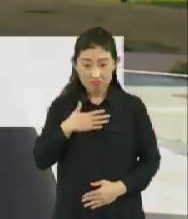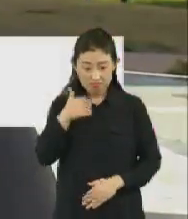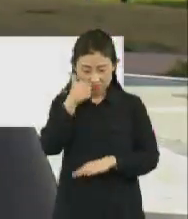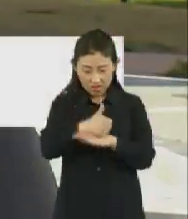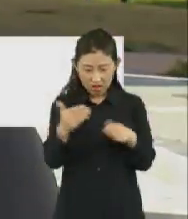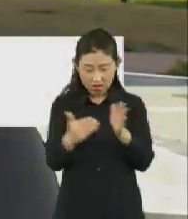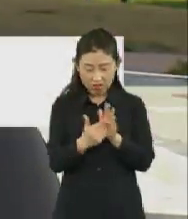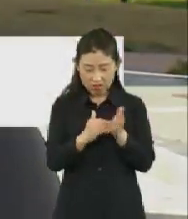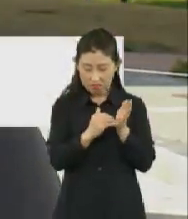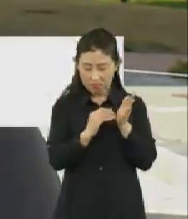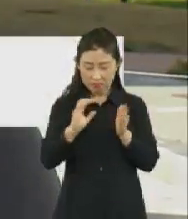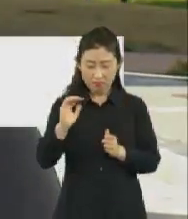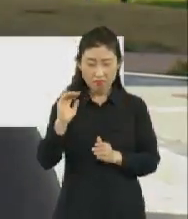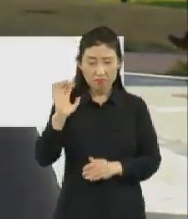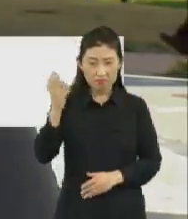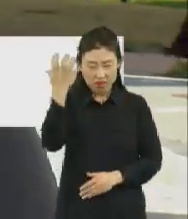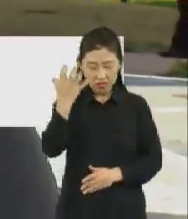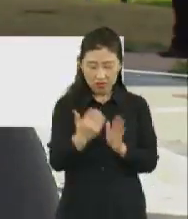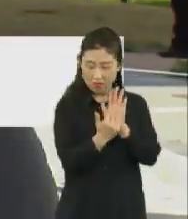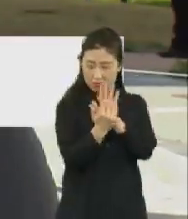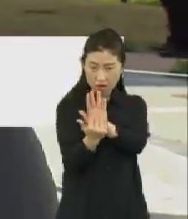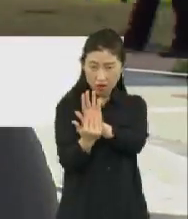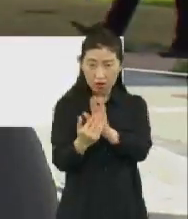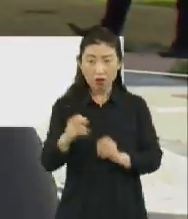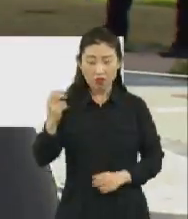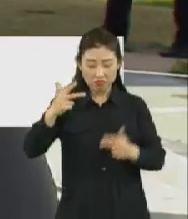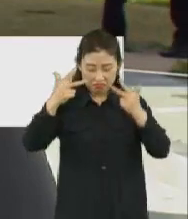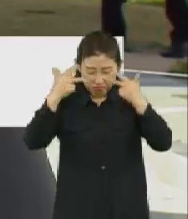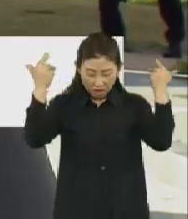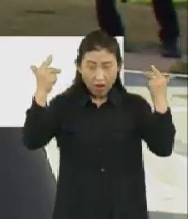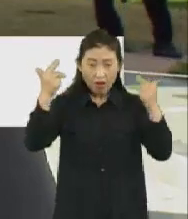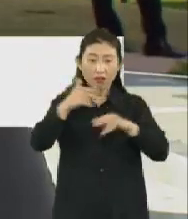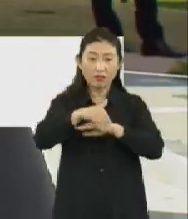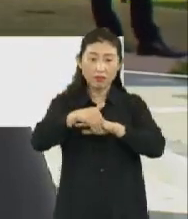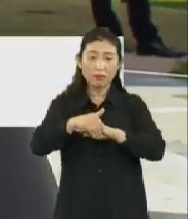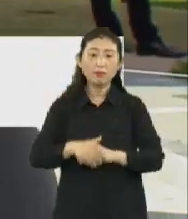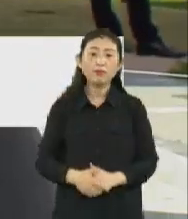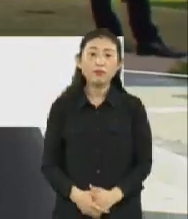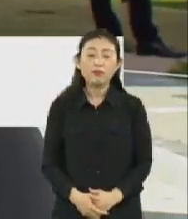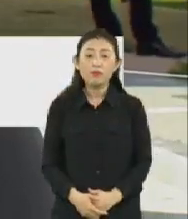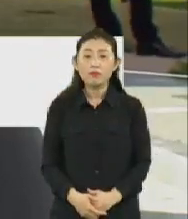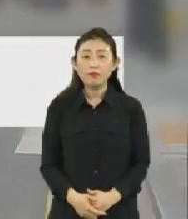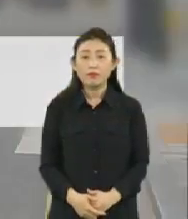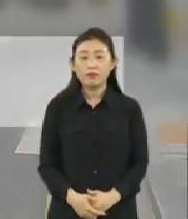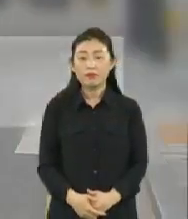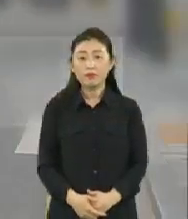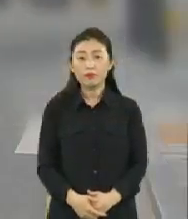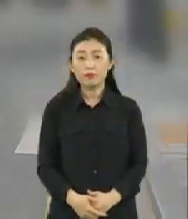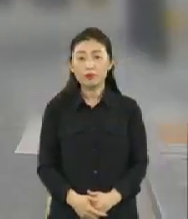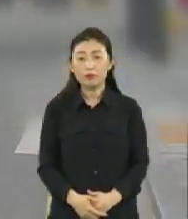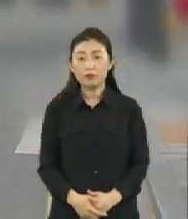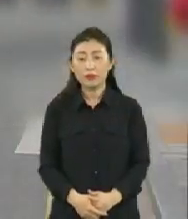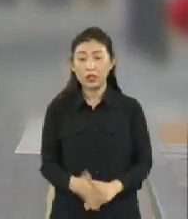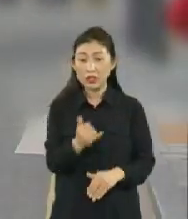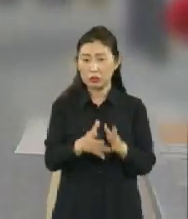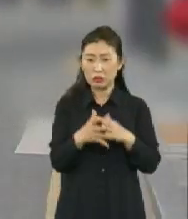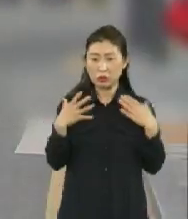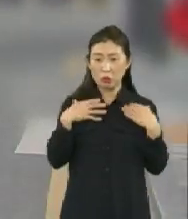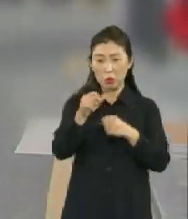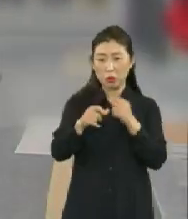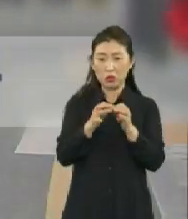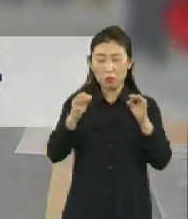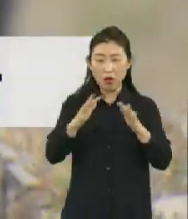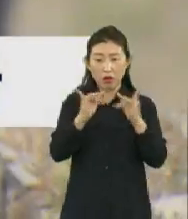할 것이고요. 반대를 위해서 죽음으로도 불사하겠다는 주민들의 의지입니다. 세종시는 5년